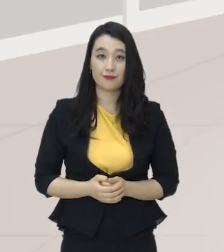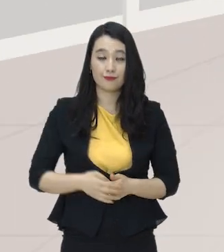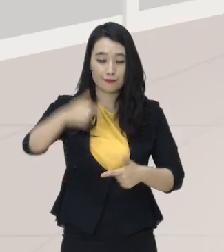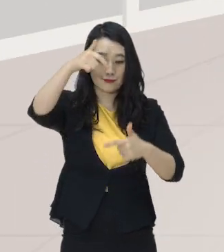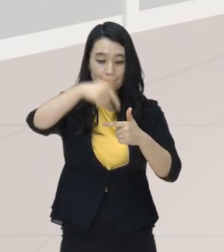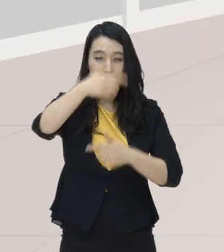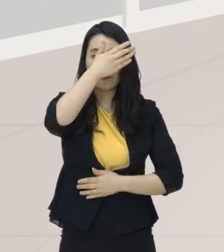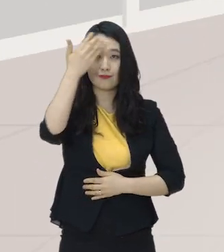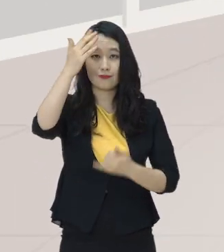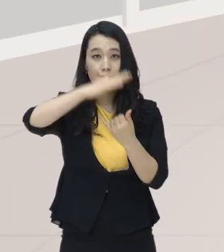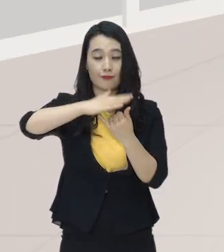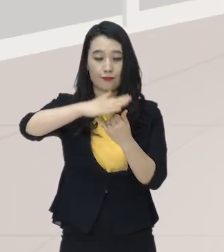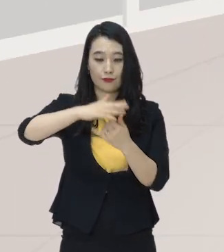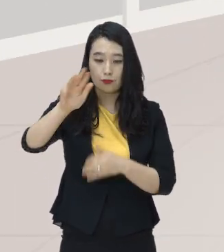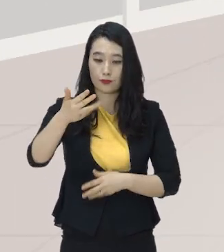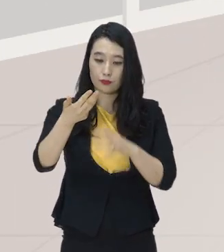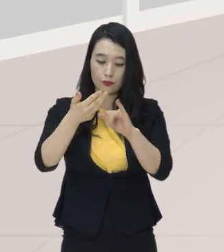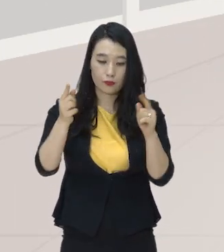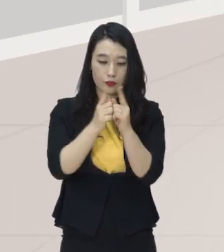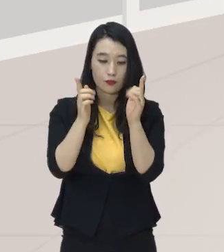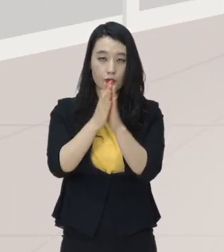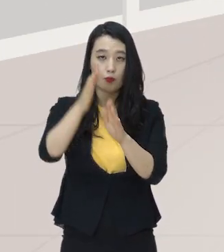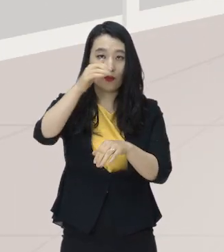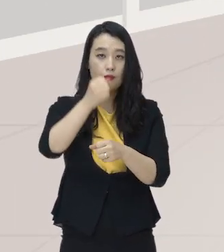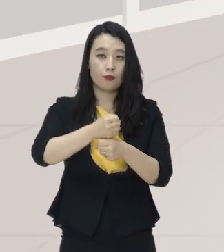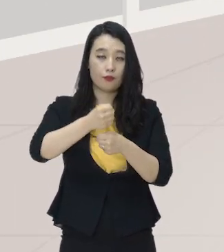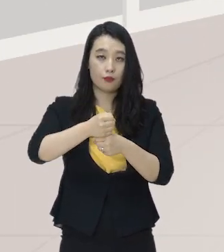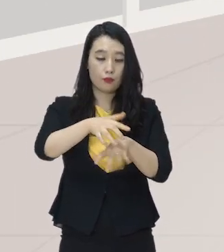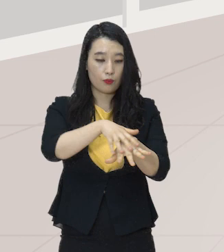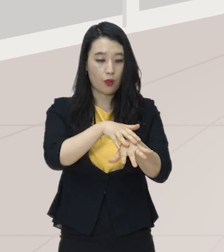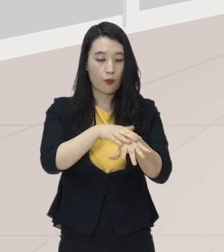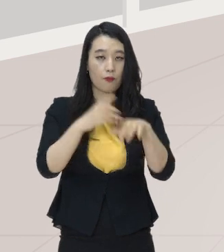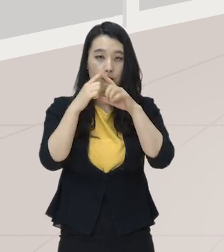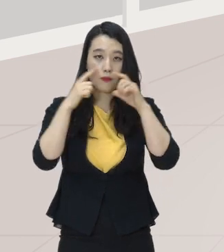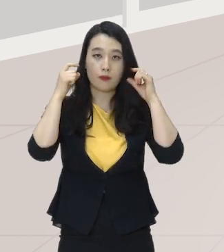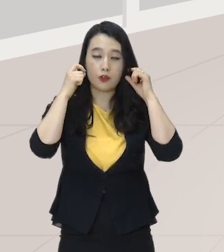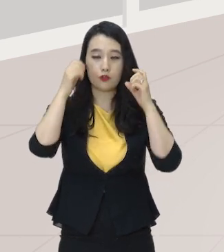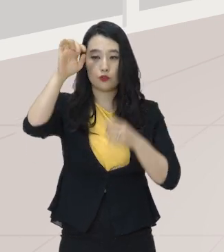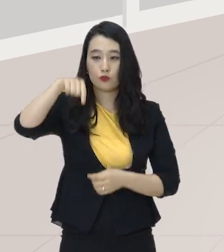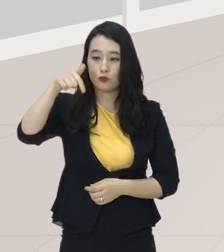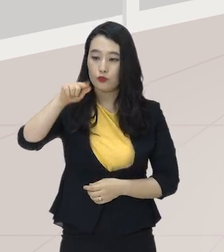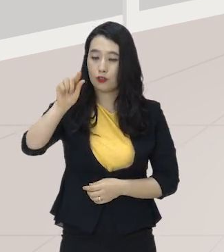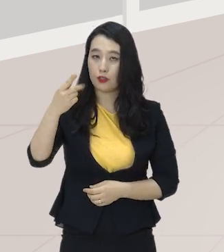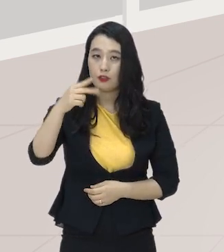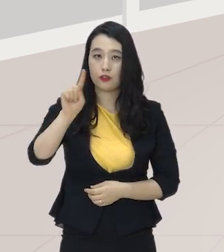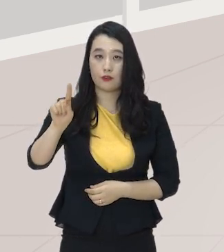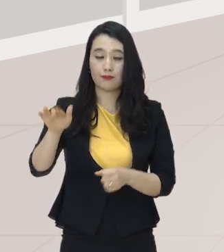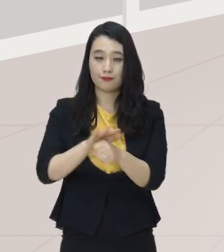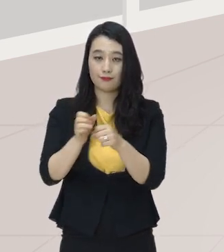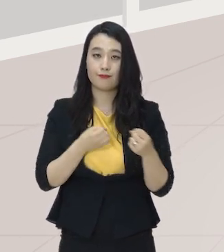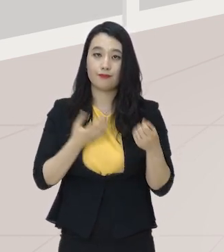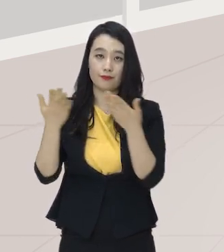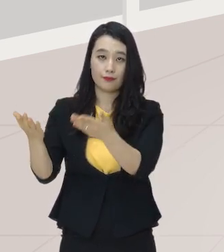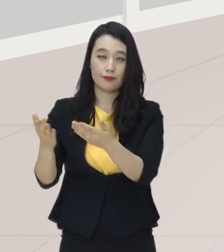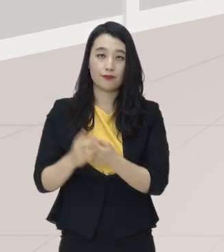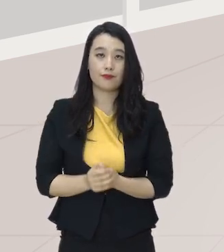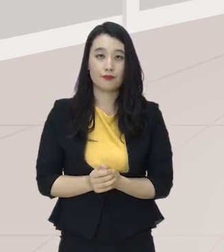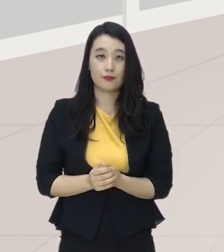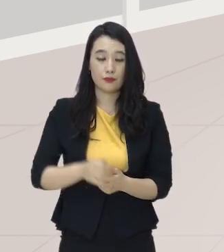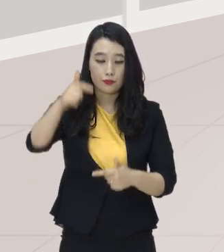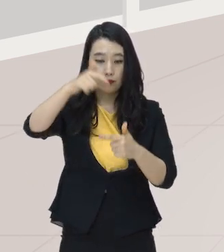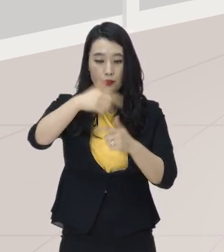강남구 청소년 800여 명이 직접 만든 면 마스크로 우간다의 사랑을 전합니다. 청소년들이 강남 청소년